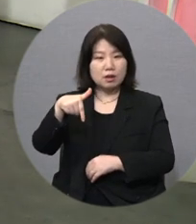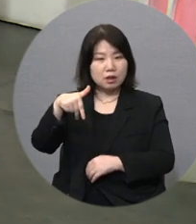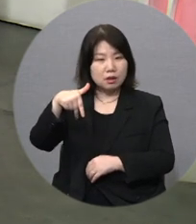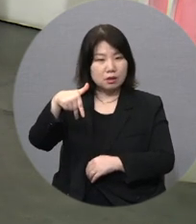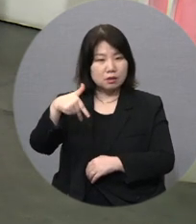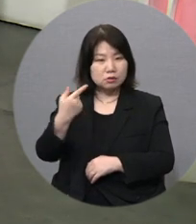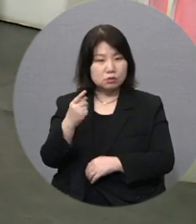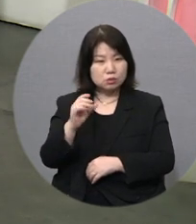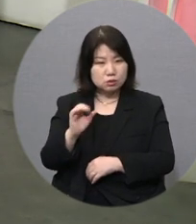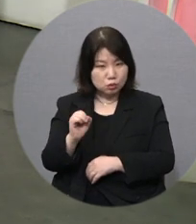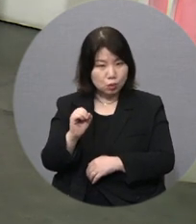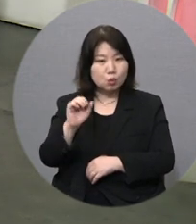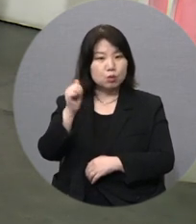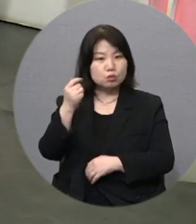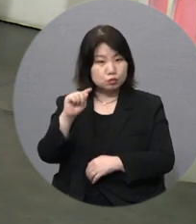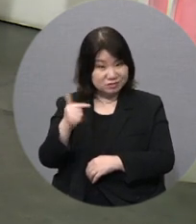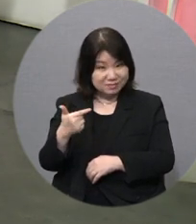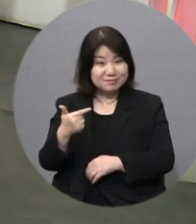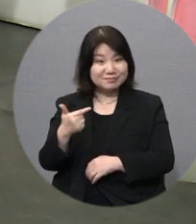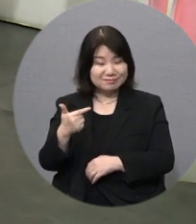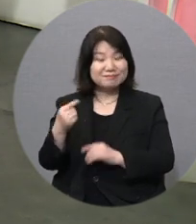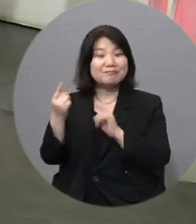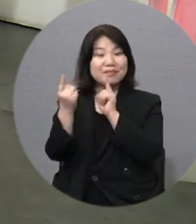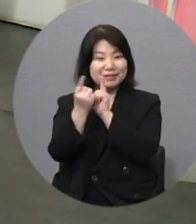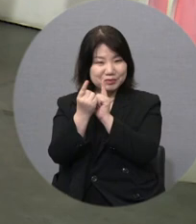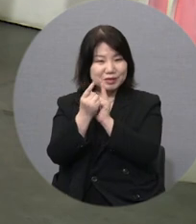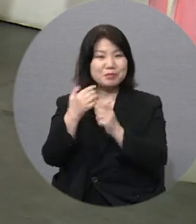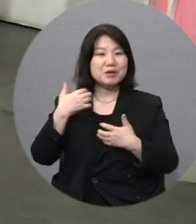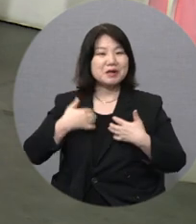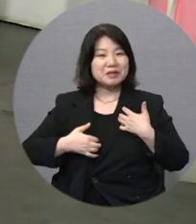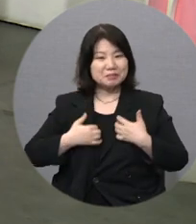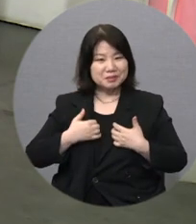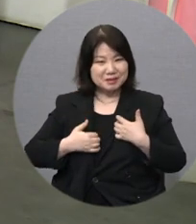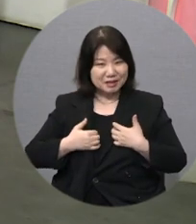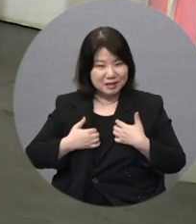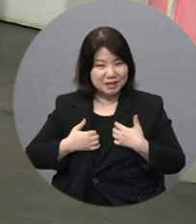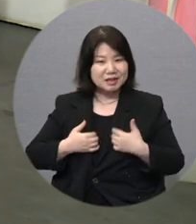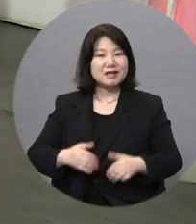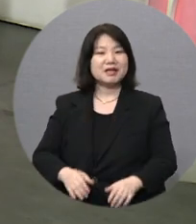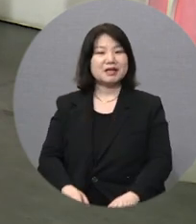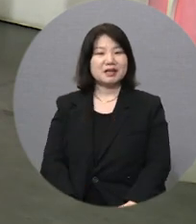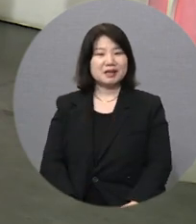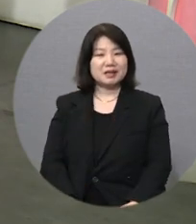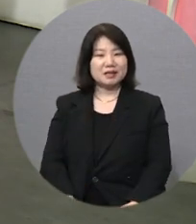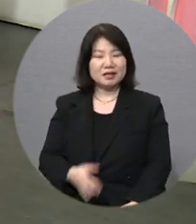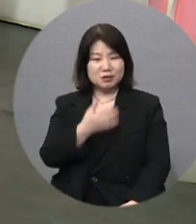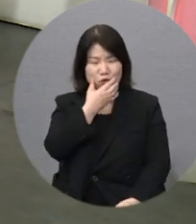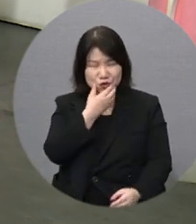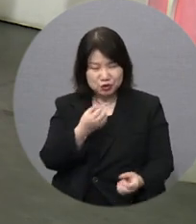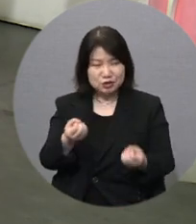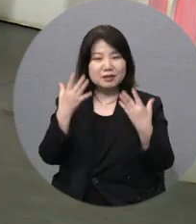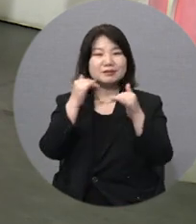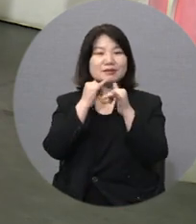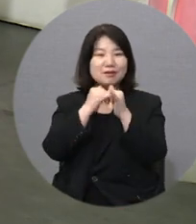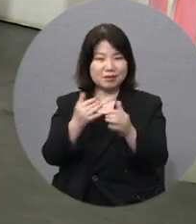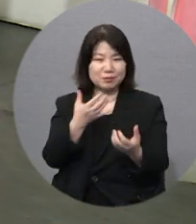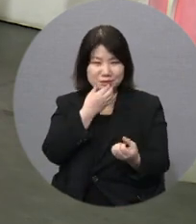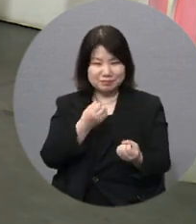안녕하세요 아이고 반갑습니다네 수상을 축하드립니다 우리